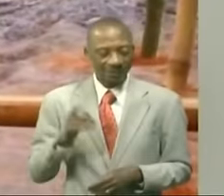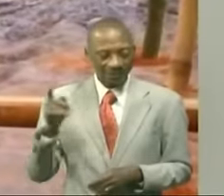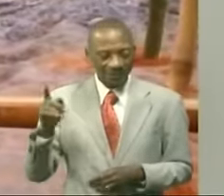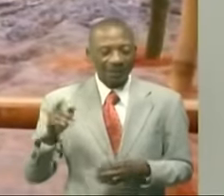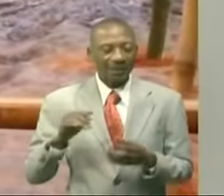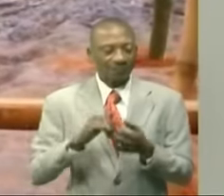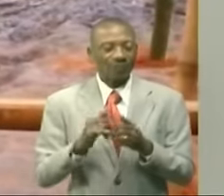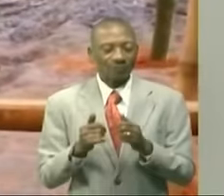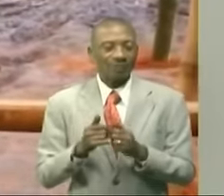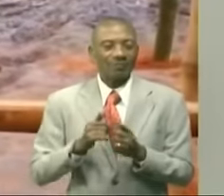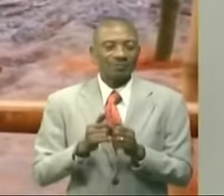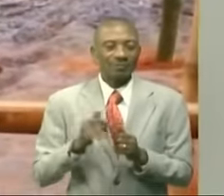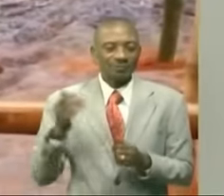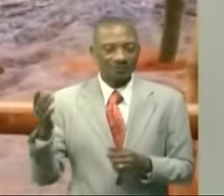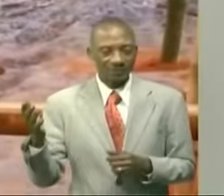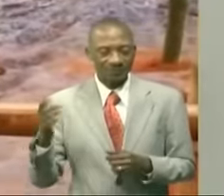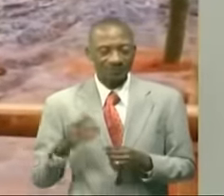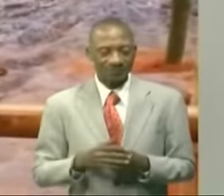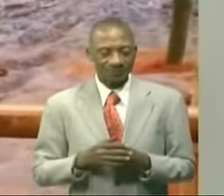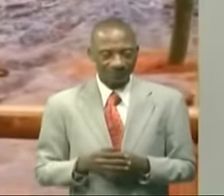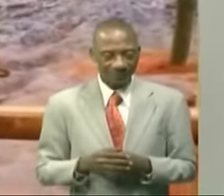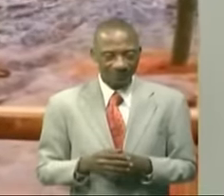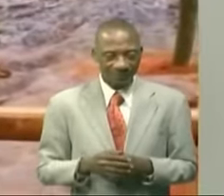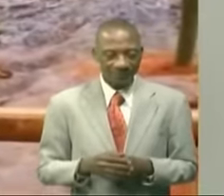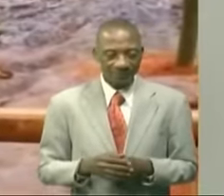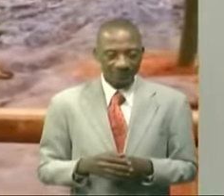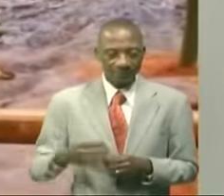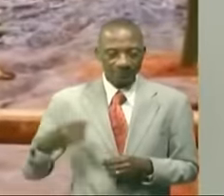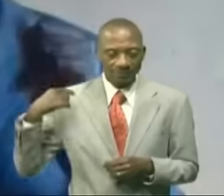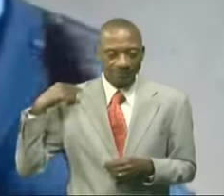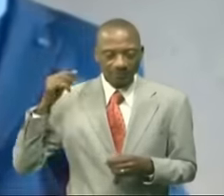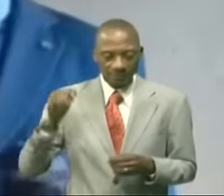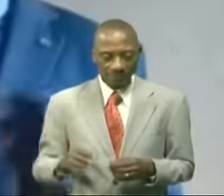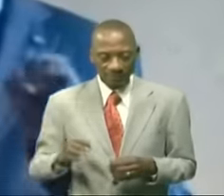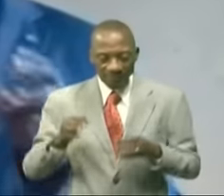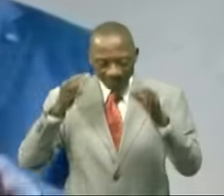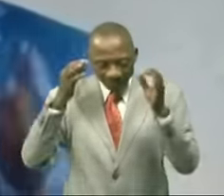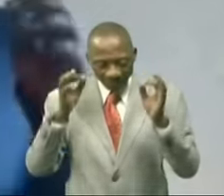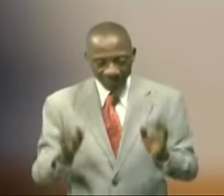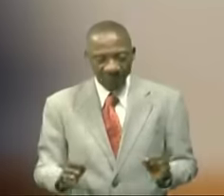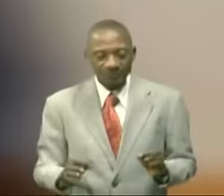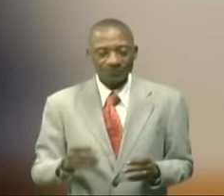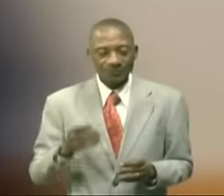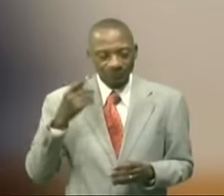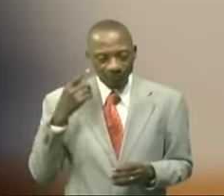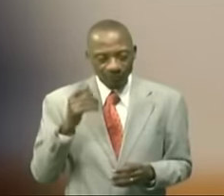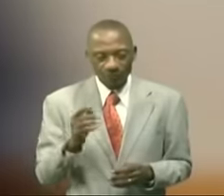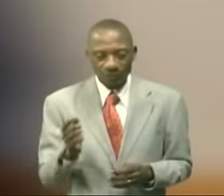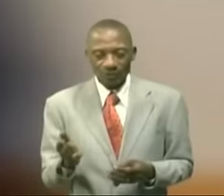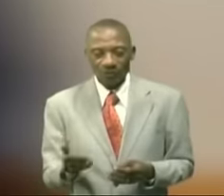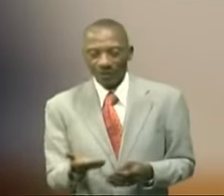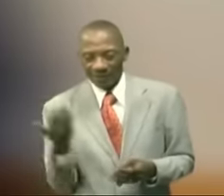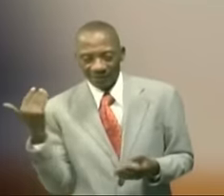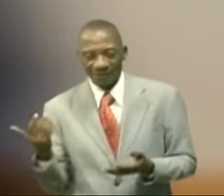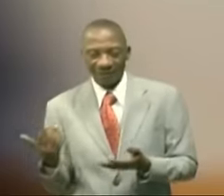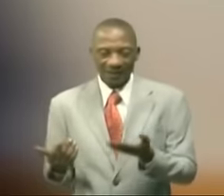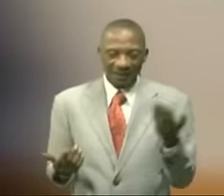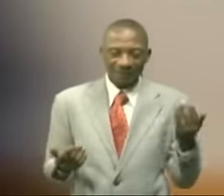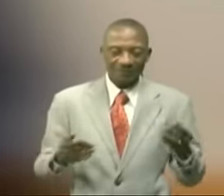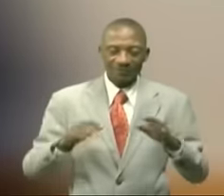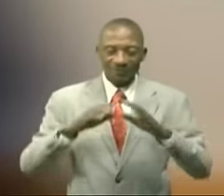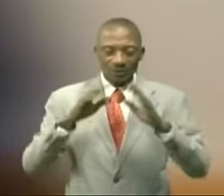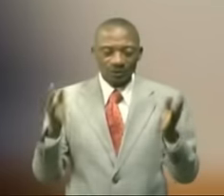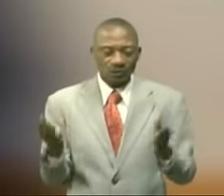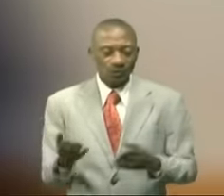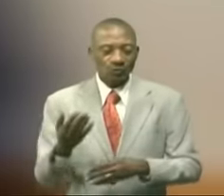Wonga. Cette décision bénéfique pour la population ne doit pas souffrir d'aucune faille. Conformément au